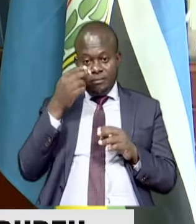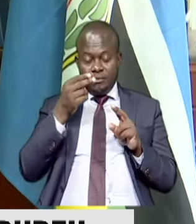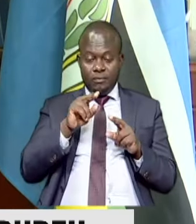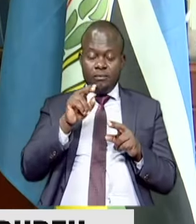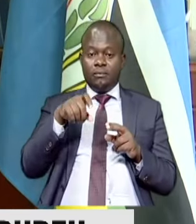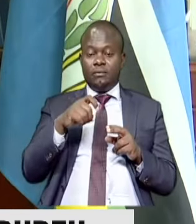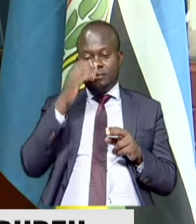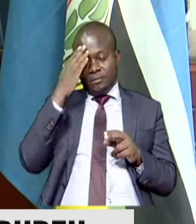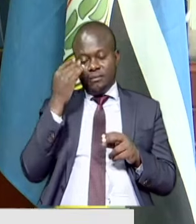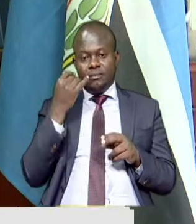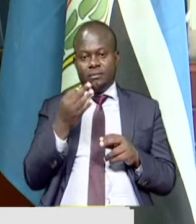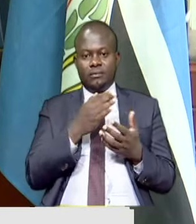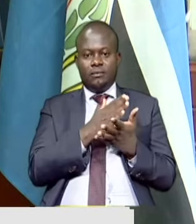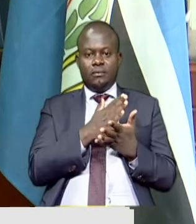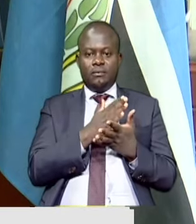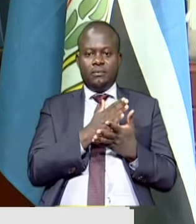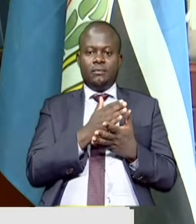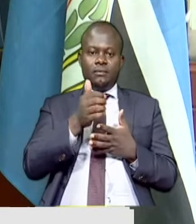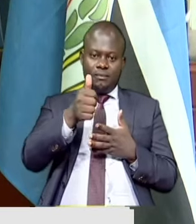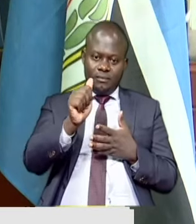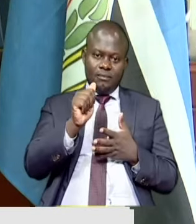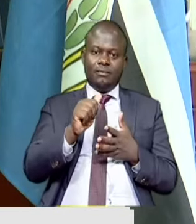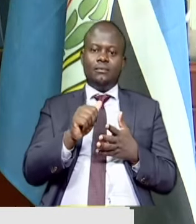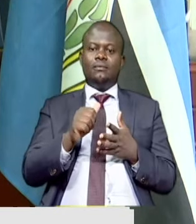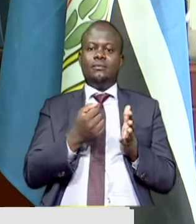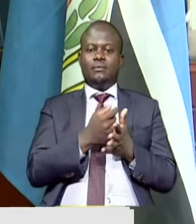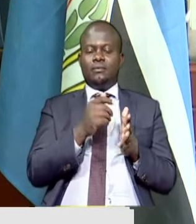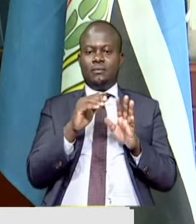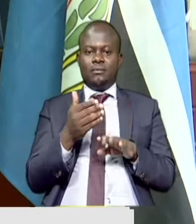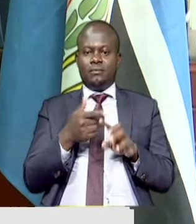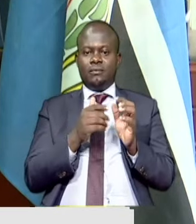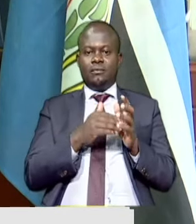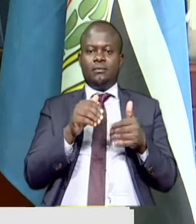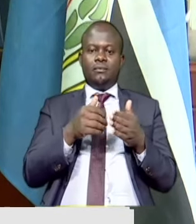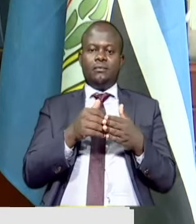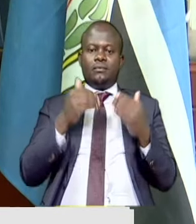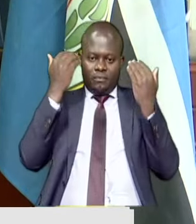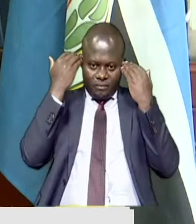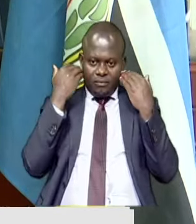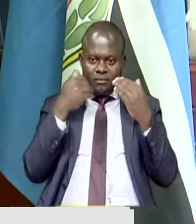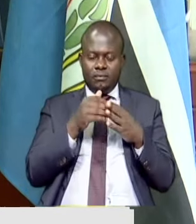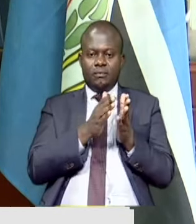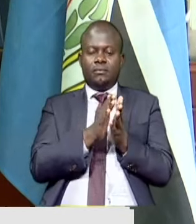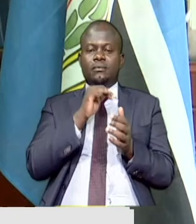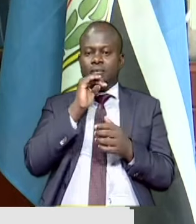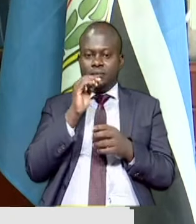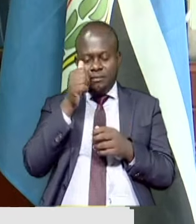ngo umenye koko ese koko iyo ngumi niyo yamwishe. Kandi ubutabera muri rusange ntabwo bugendera